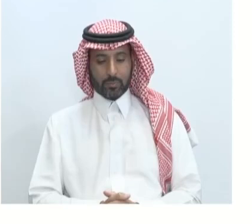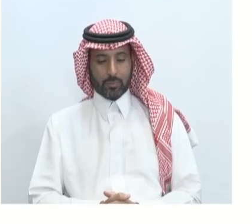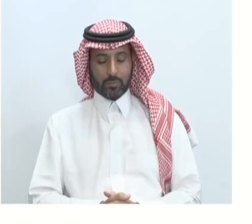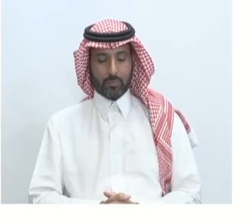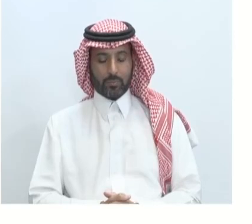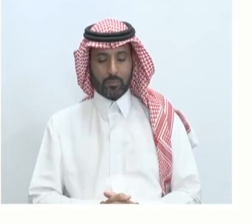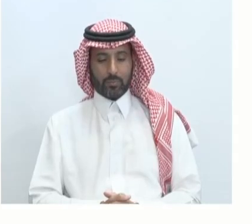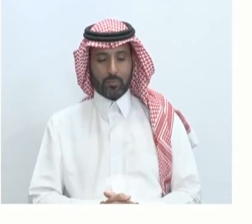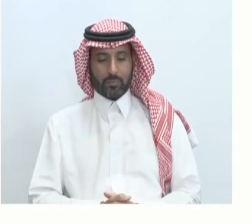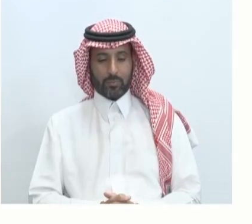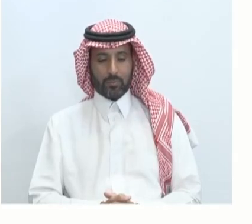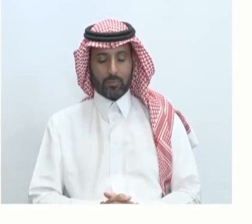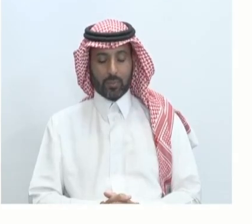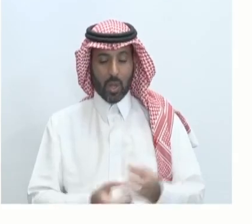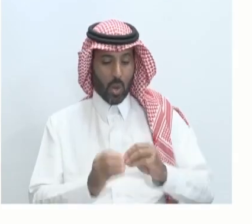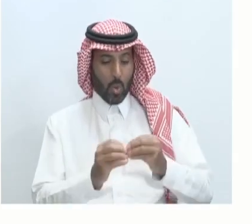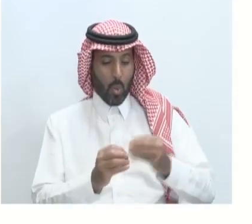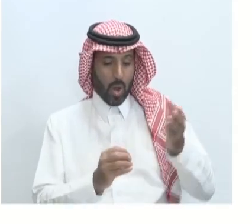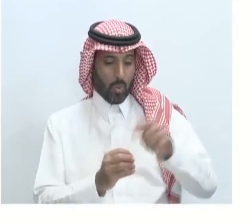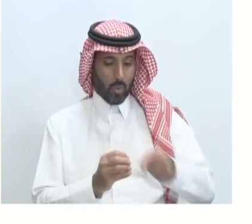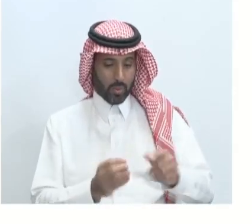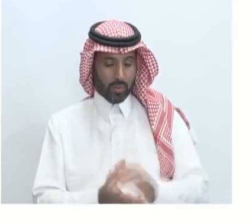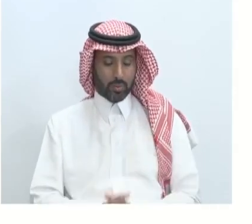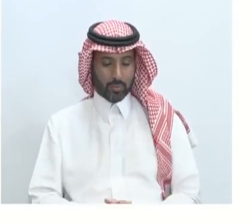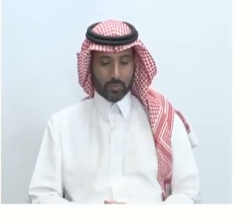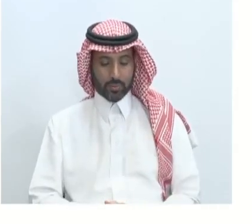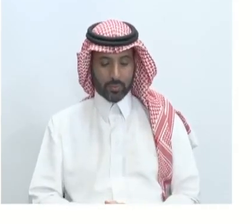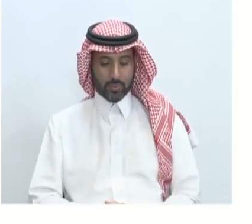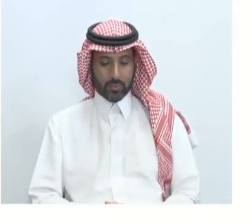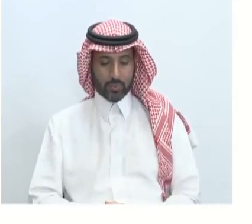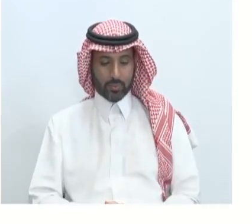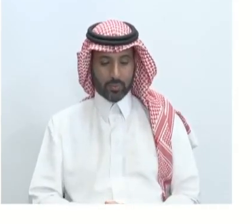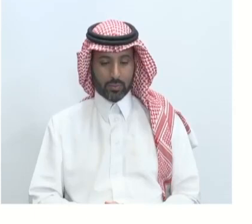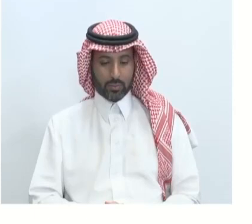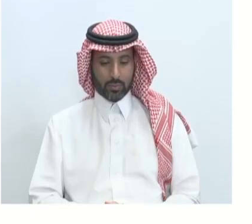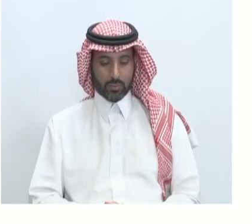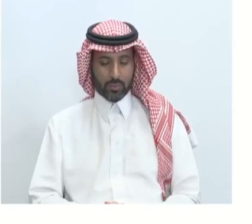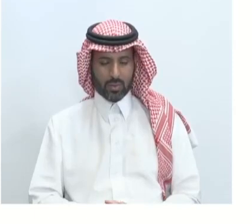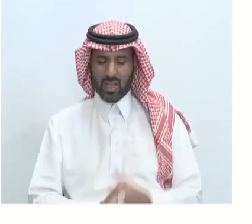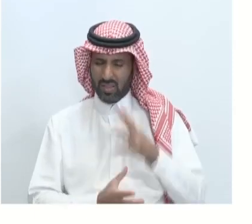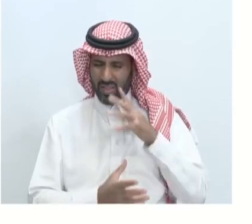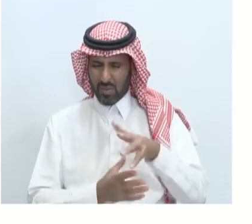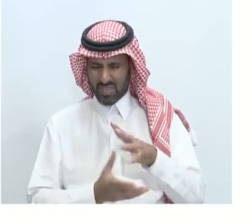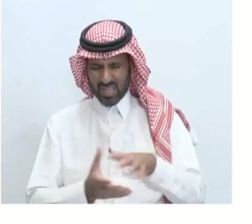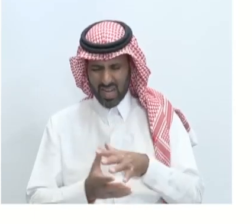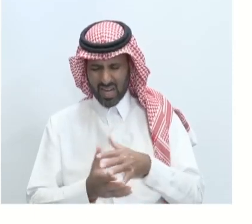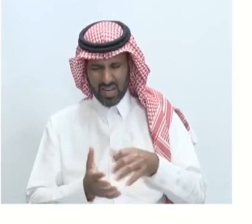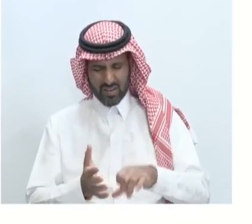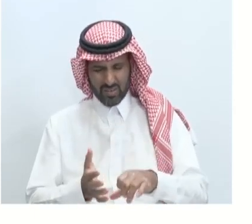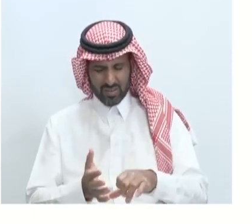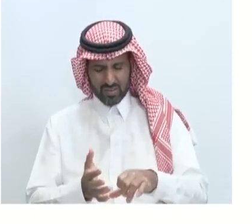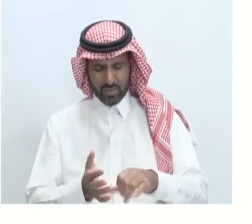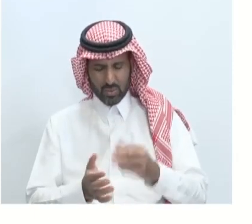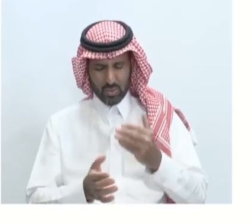بالنسبه للالوان الواضحه معنا وكان هذا العيب عزيزي الطالب عزيزتي الطالبه